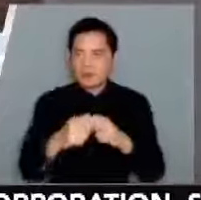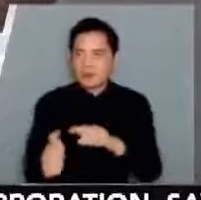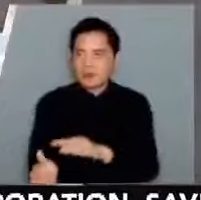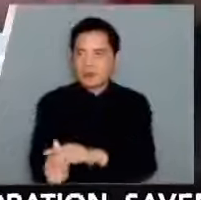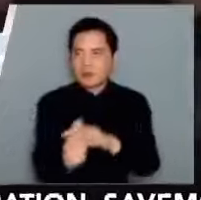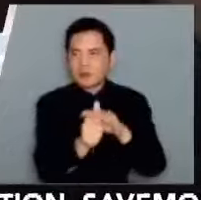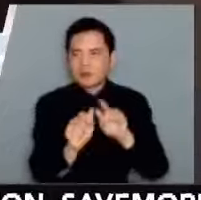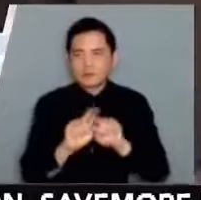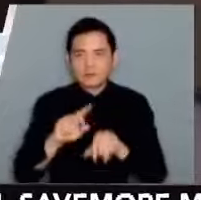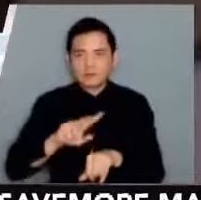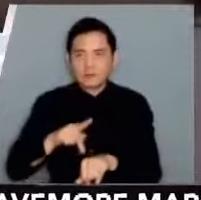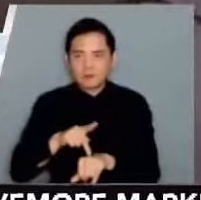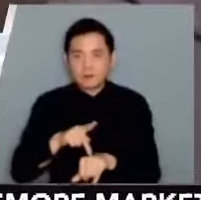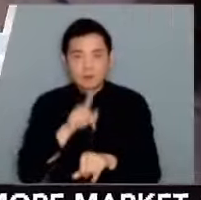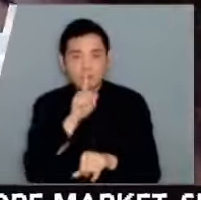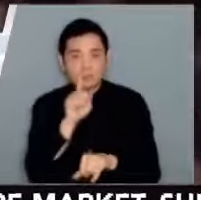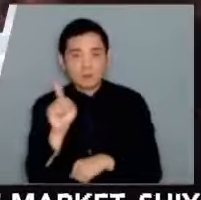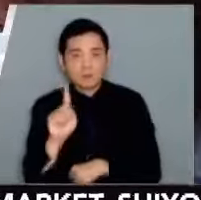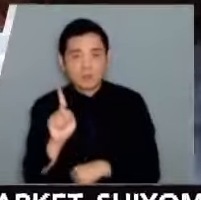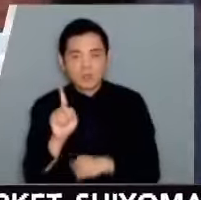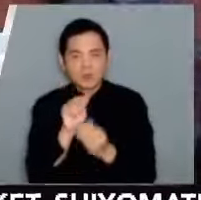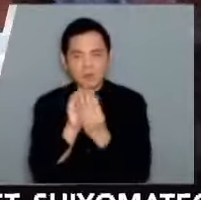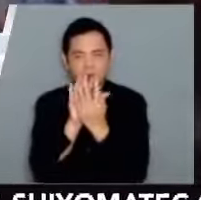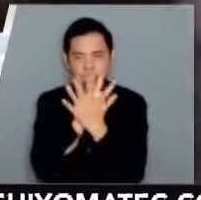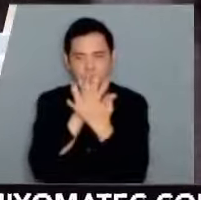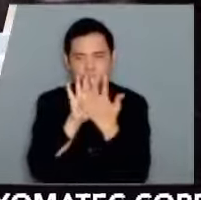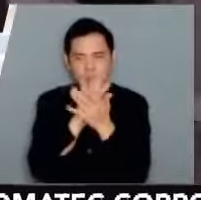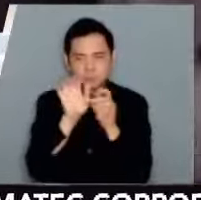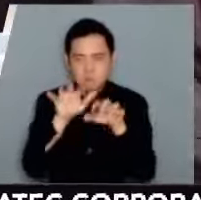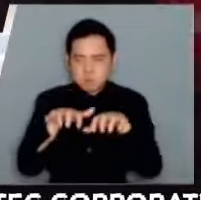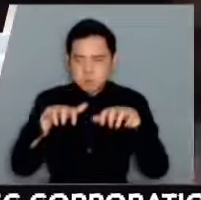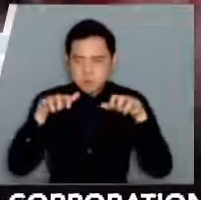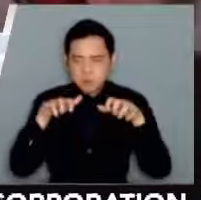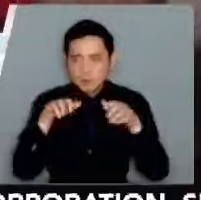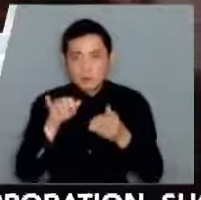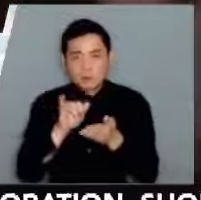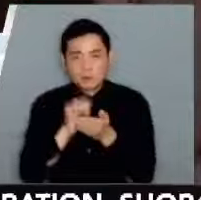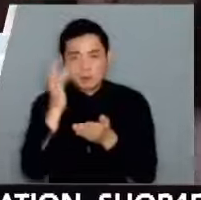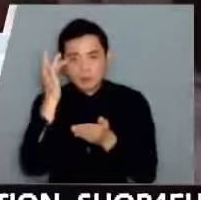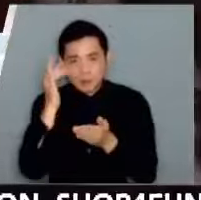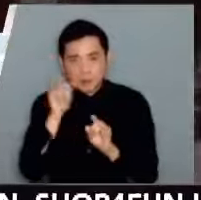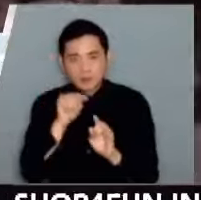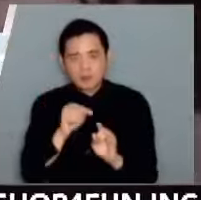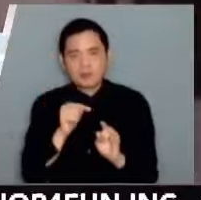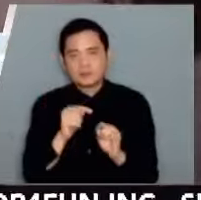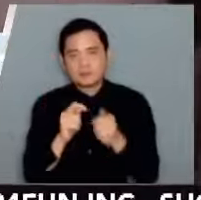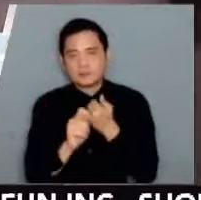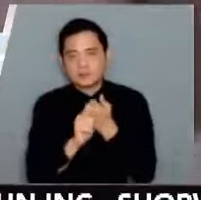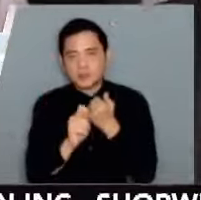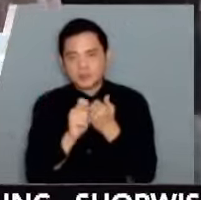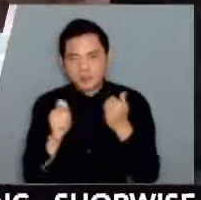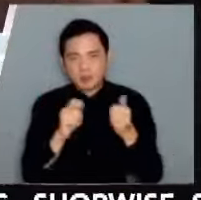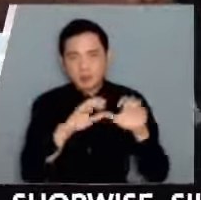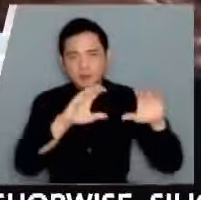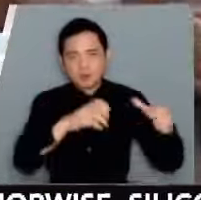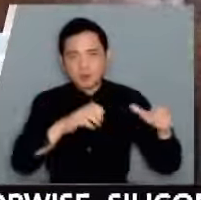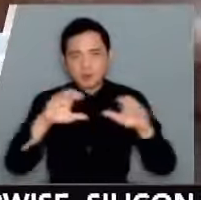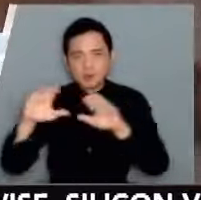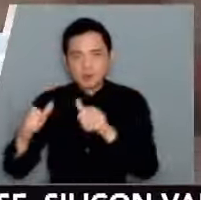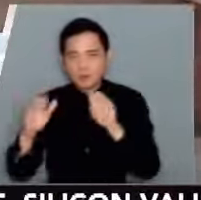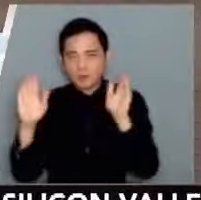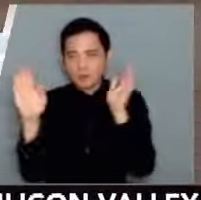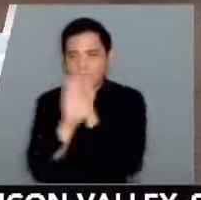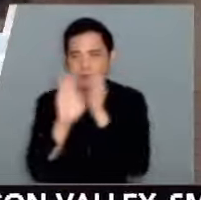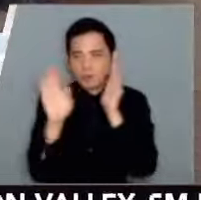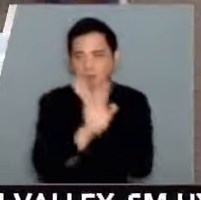ang congestion. Yan ang dahilan kung bakit bukod sa pansamantalang pag-dissolve sa grade 11, ay blended learning sila ngayon dito. May mga online na klase